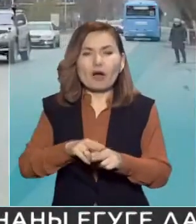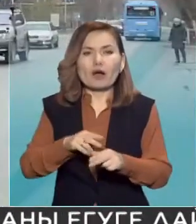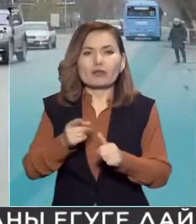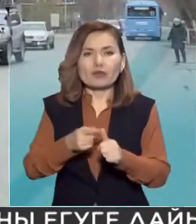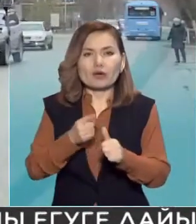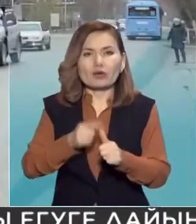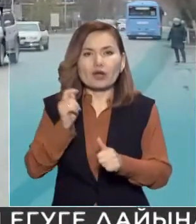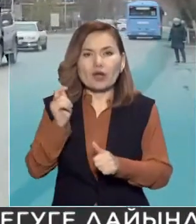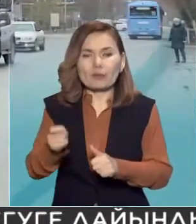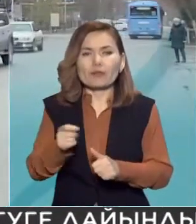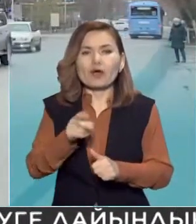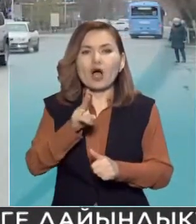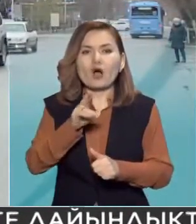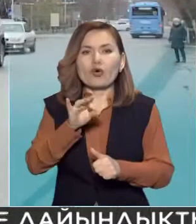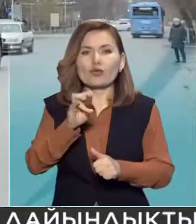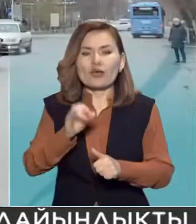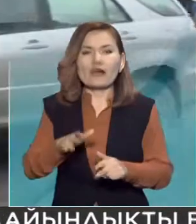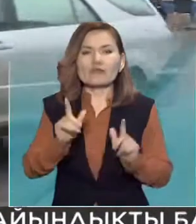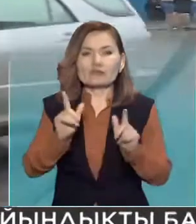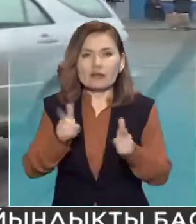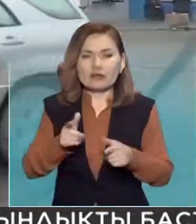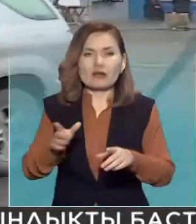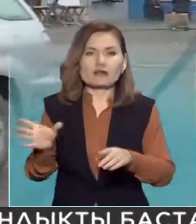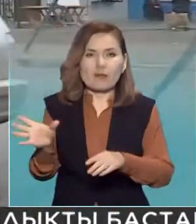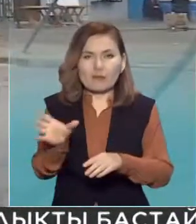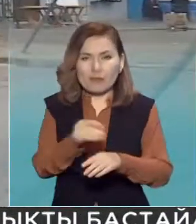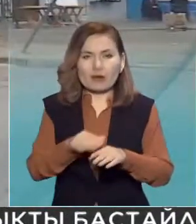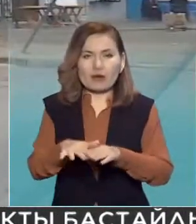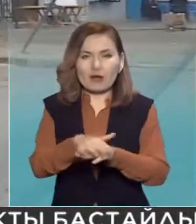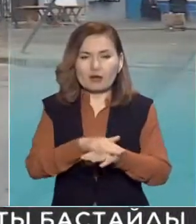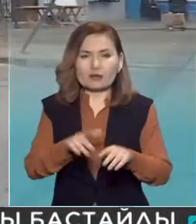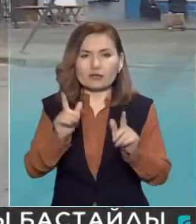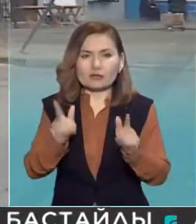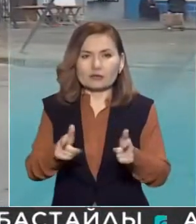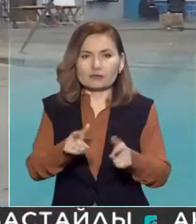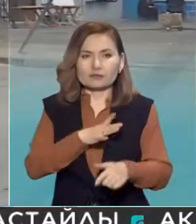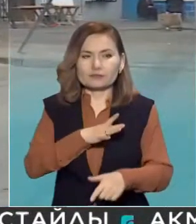отырып, дауыс беру нәтижесінде шаһарға оның есімін беруді бірауыздан қолдады.